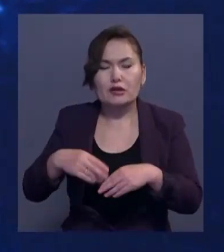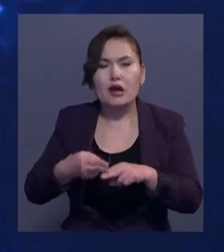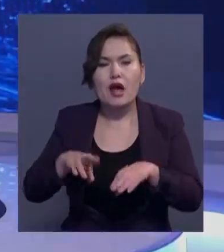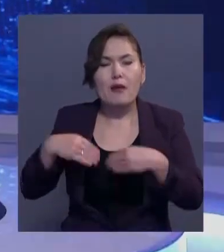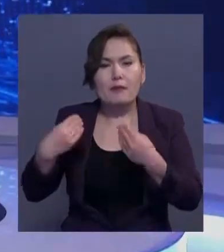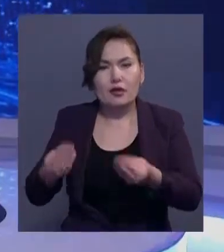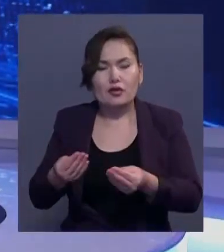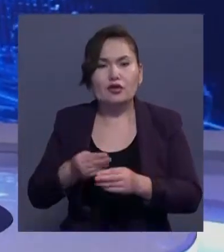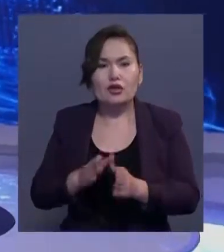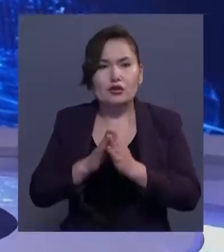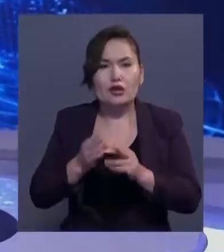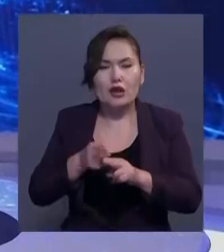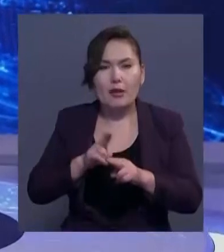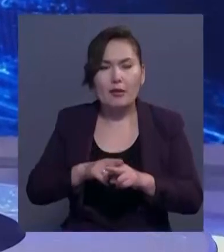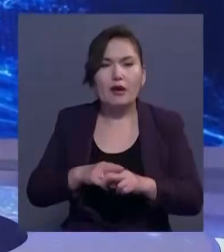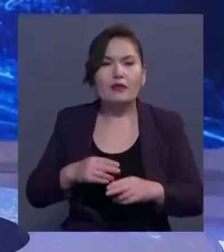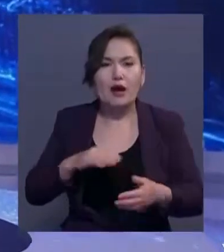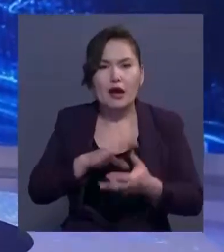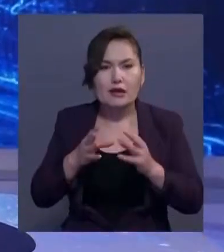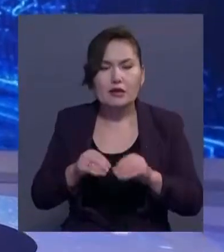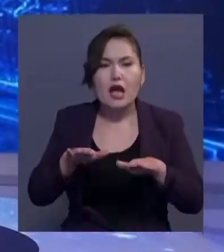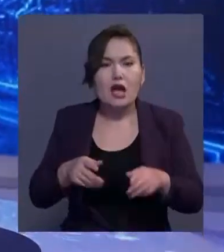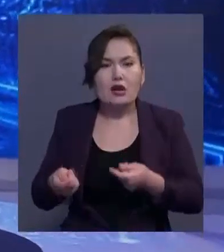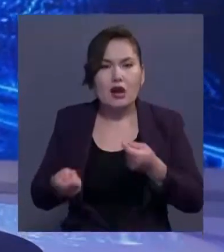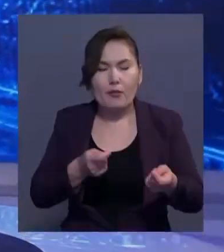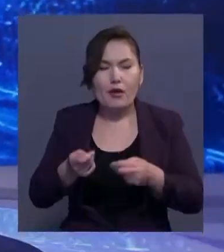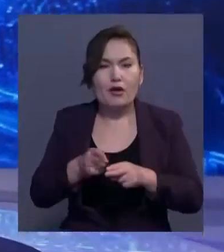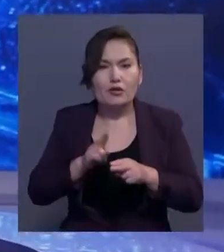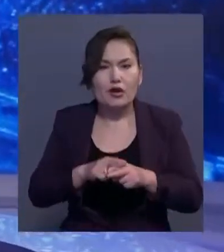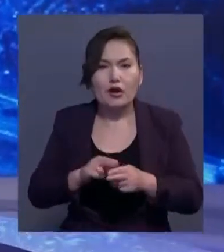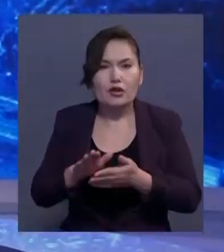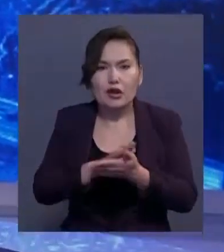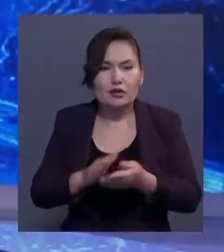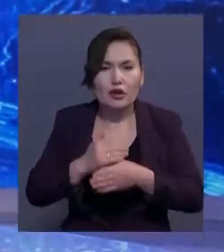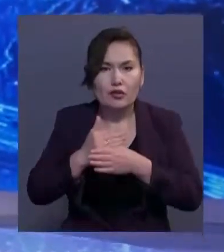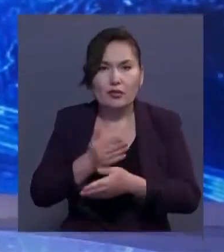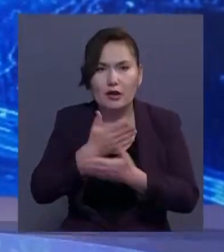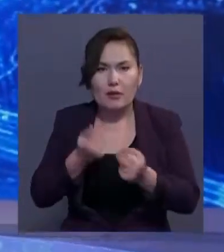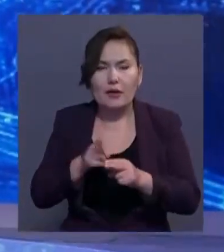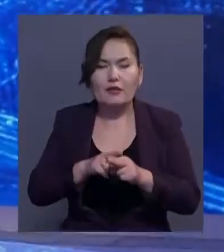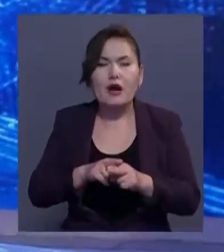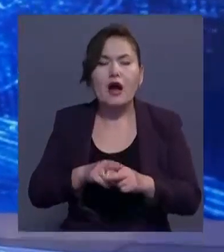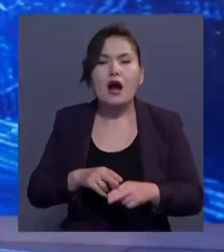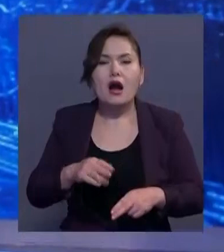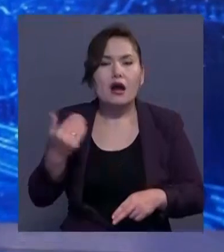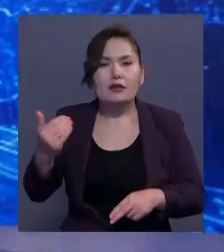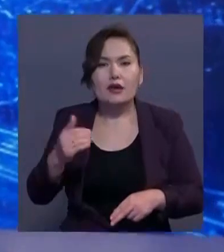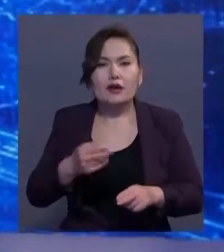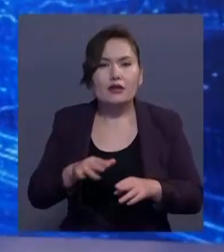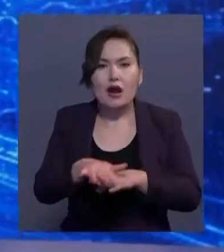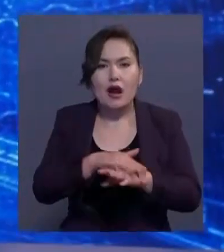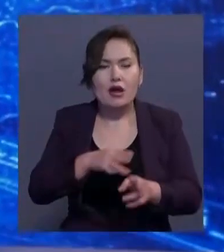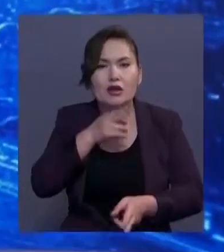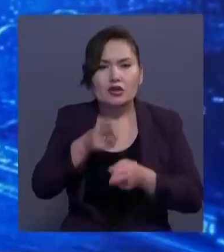отыр. Алайда ақсақалдардың бұл бастамасына жергілікті билік құлақ аспай келеді. Ал қариялар бұлай жалғаса берсе,